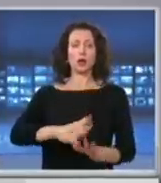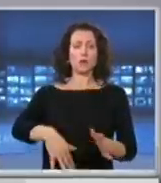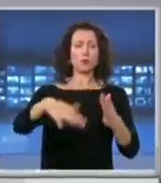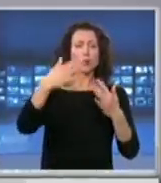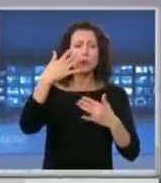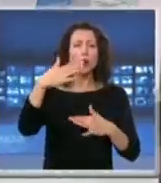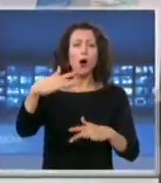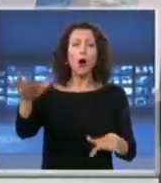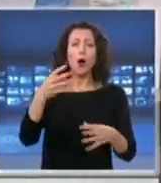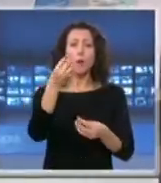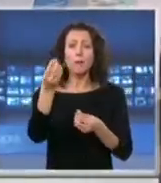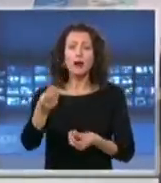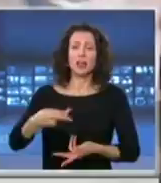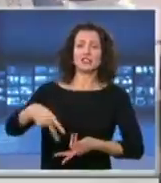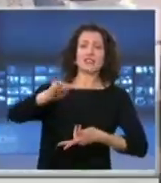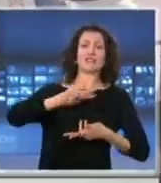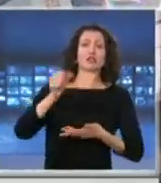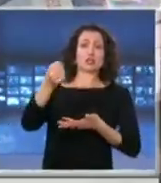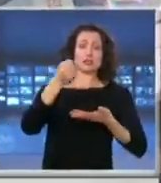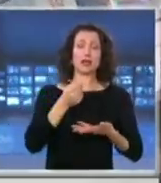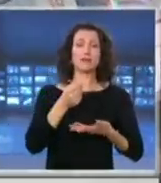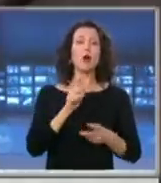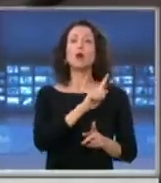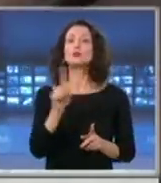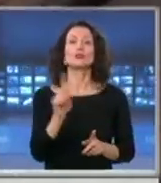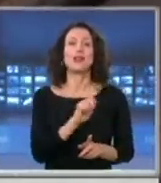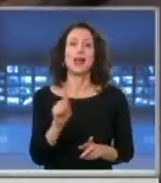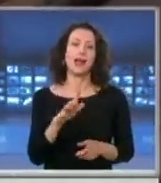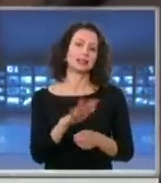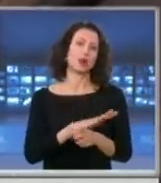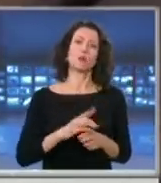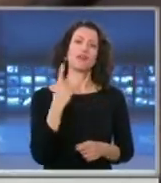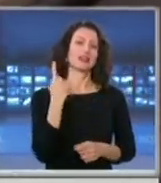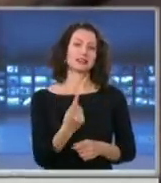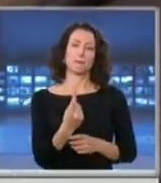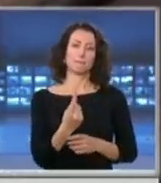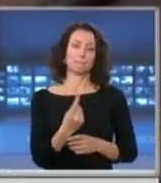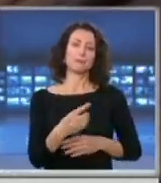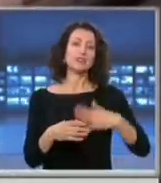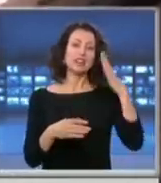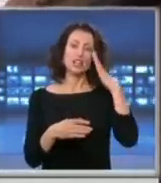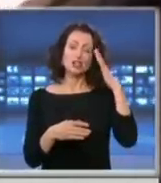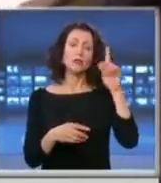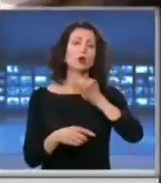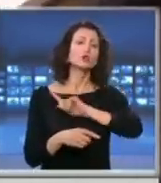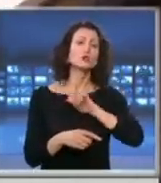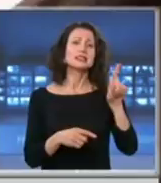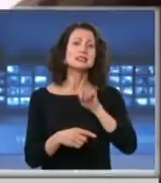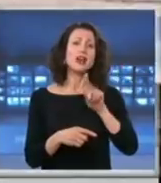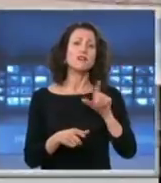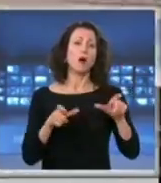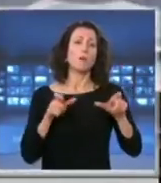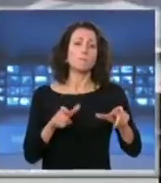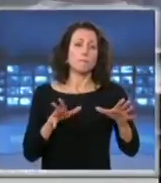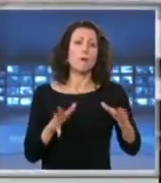милиарди евро за възстановяване. Който не е, се оправя сам. Държавите, които не са в борд, деца викам,